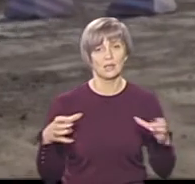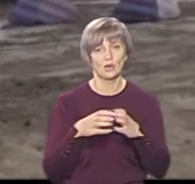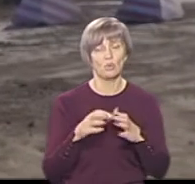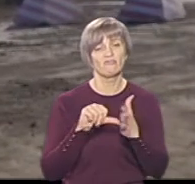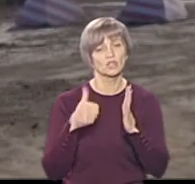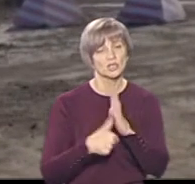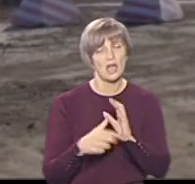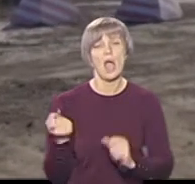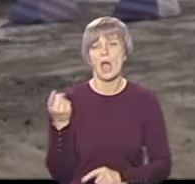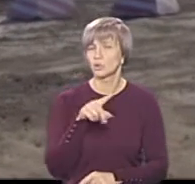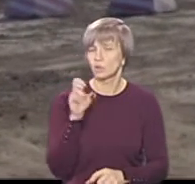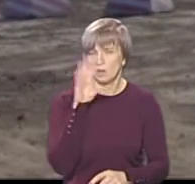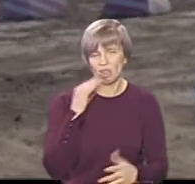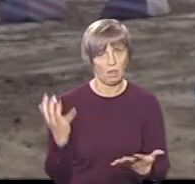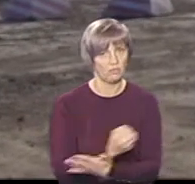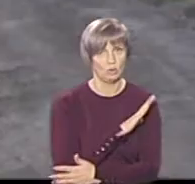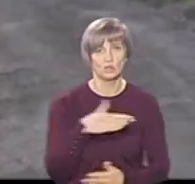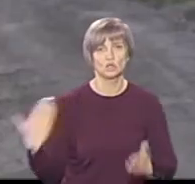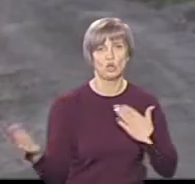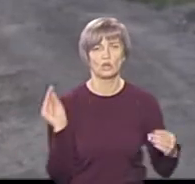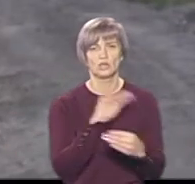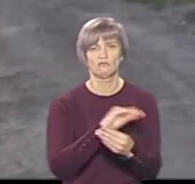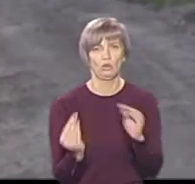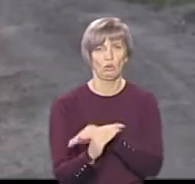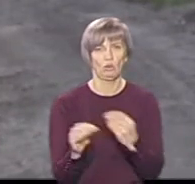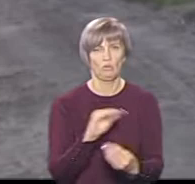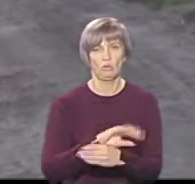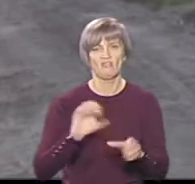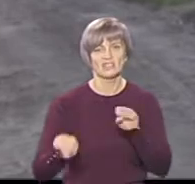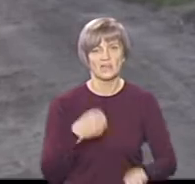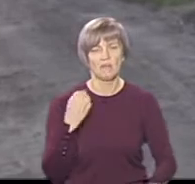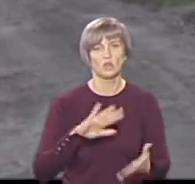тоді це не вдалося. Сторони звинувачували одна у одну в зриві домовленостей.